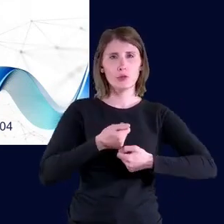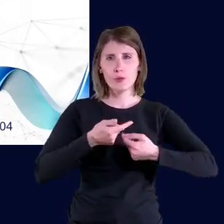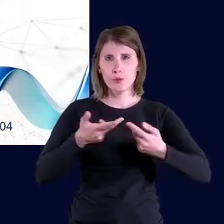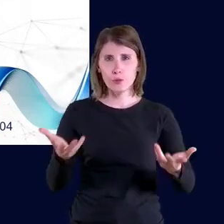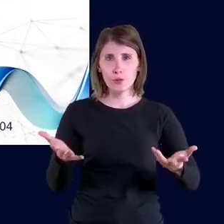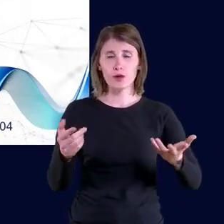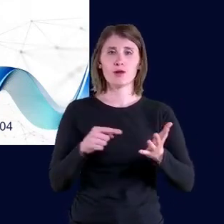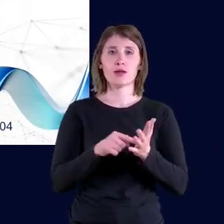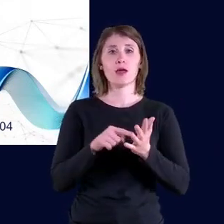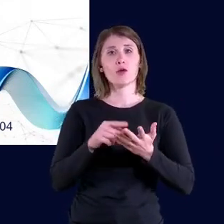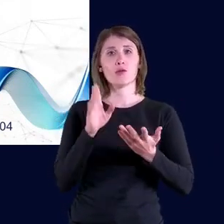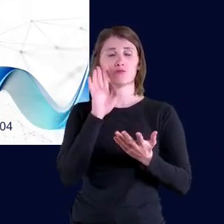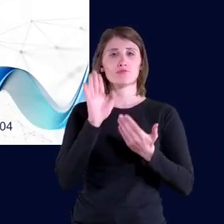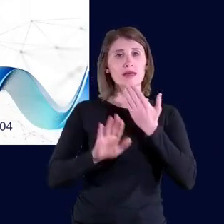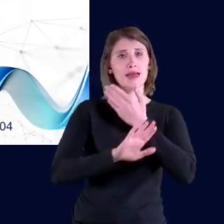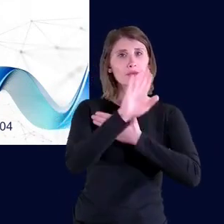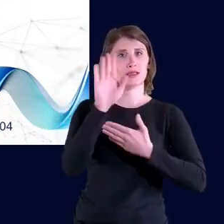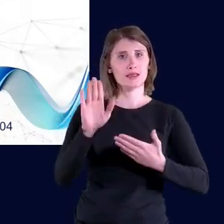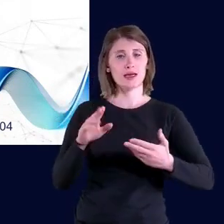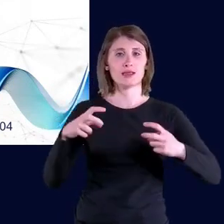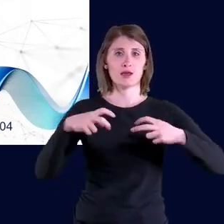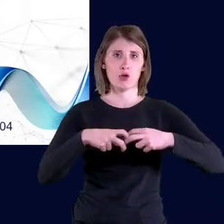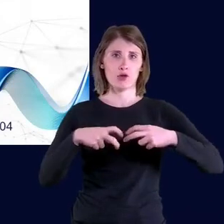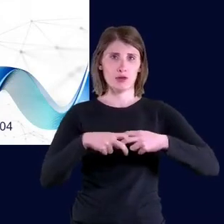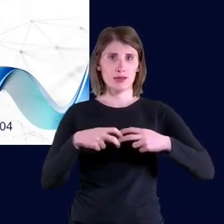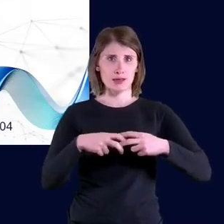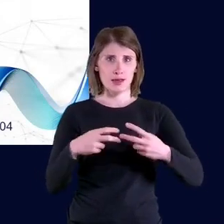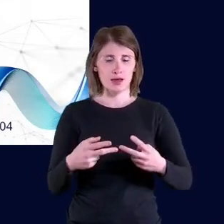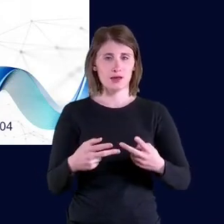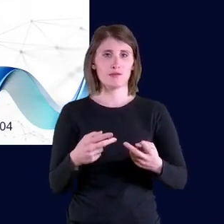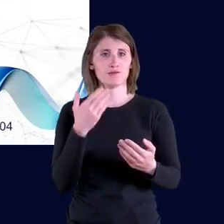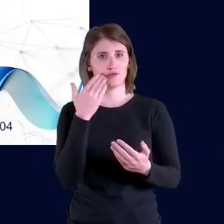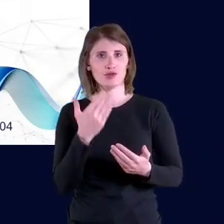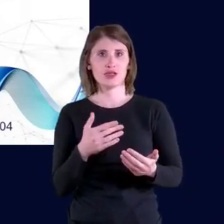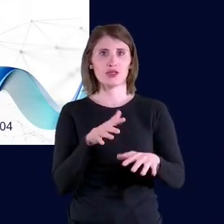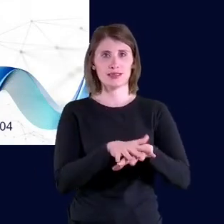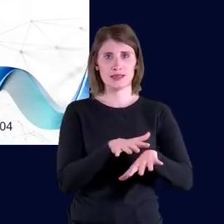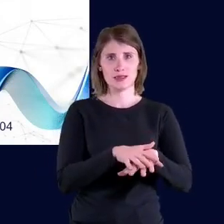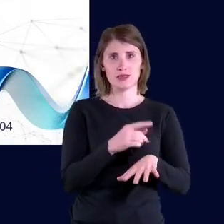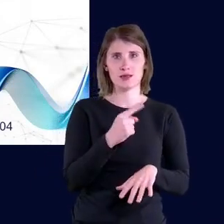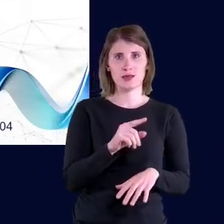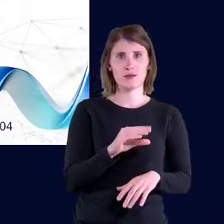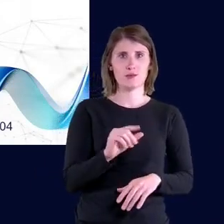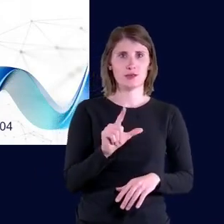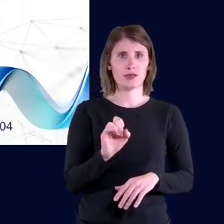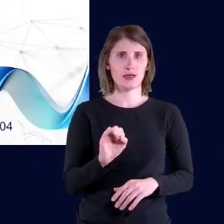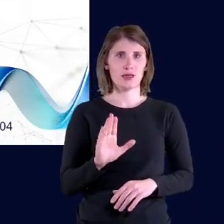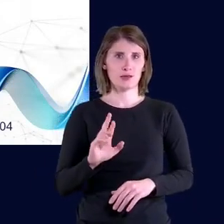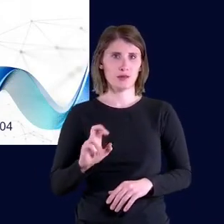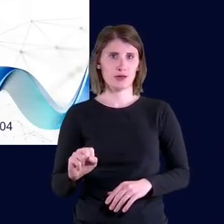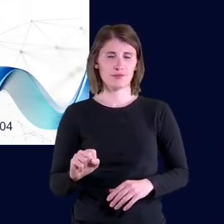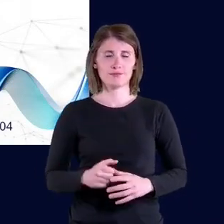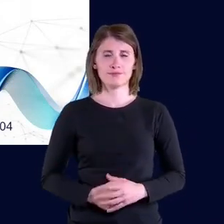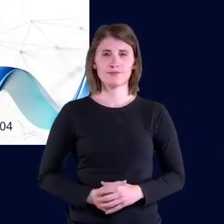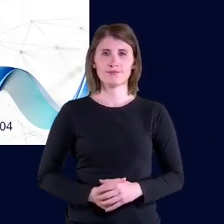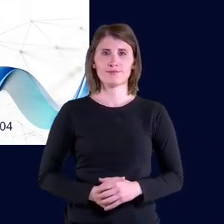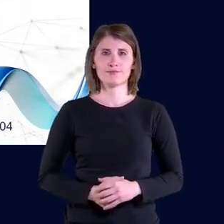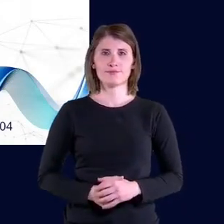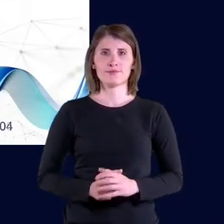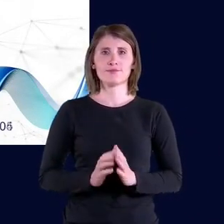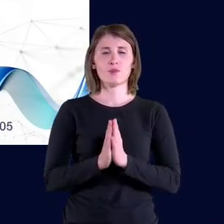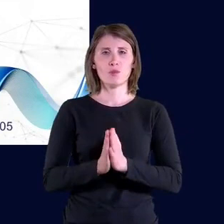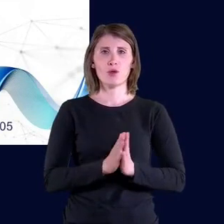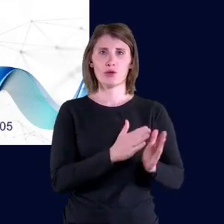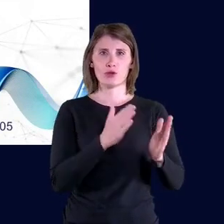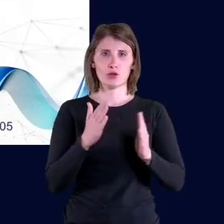wersji prezentacyjnej online za pośrednictwem systemu deliga Witam poproszę